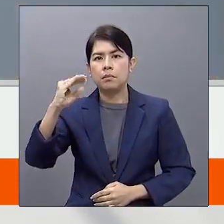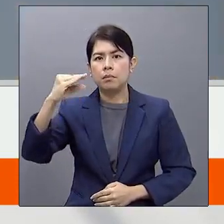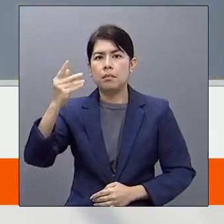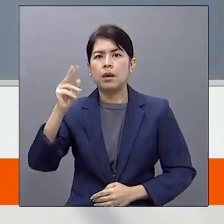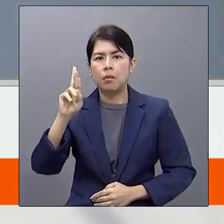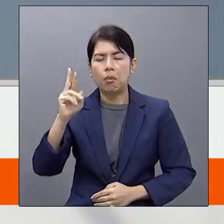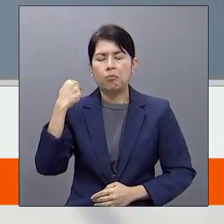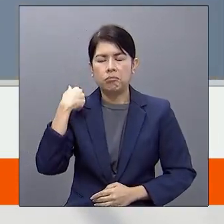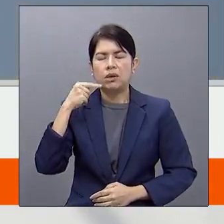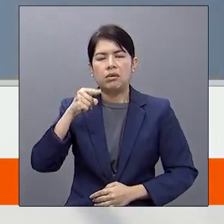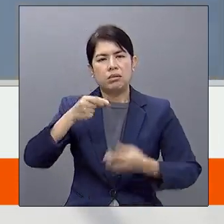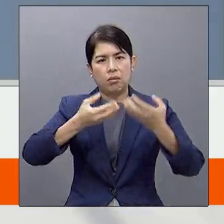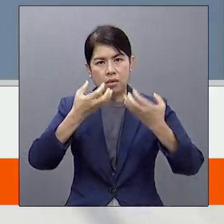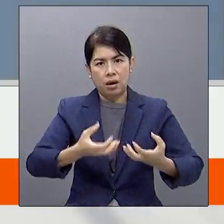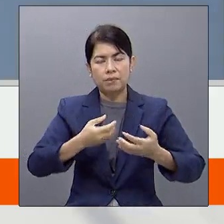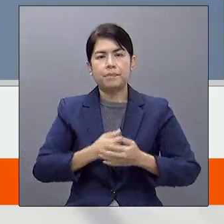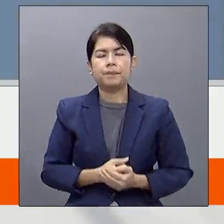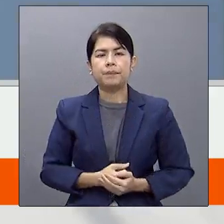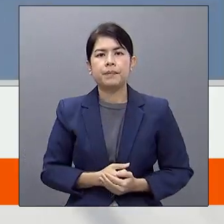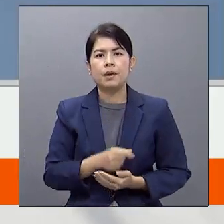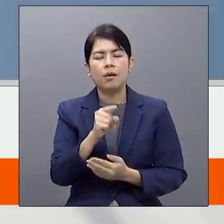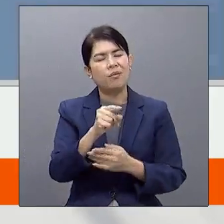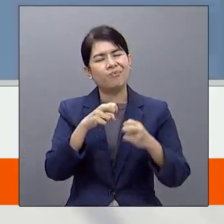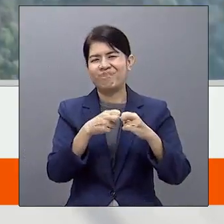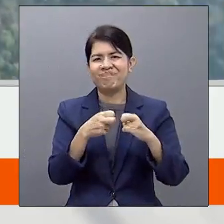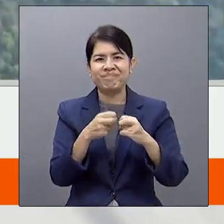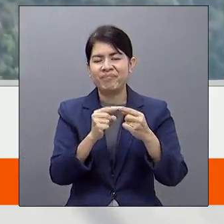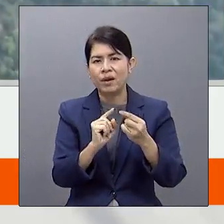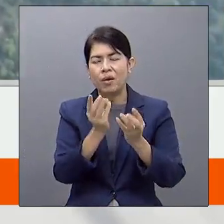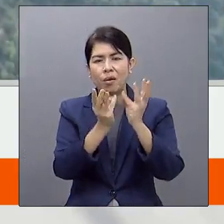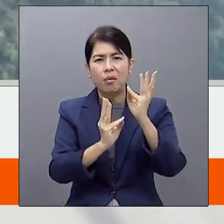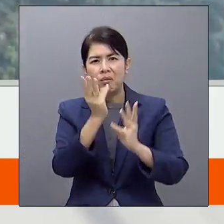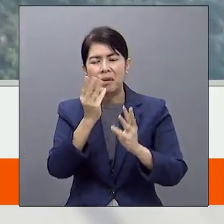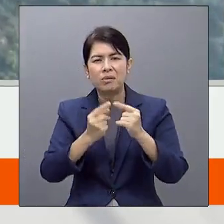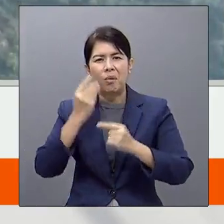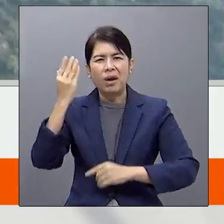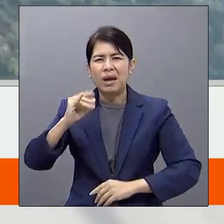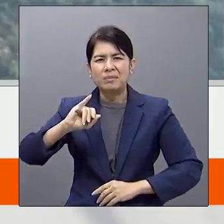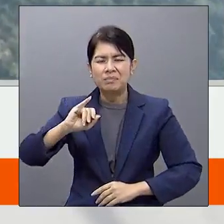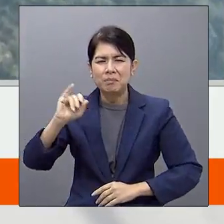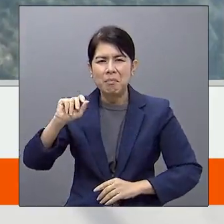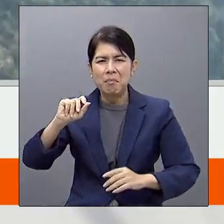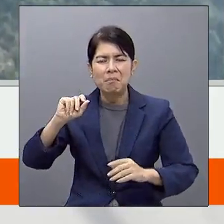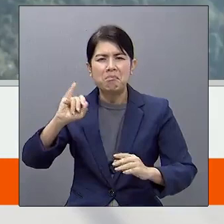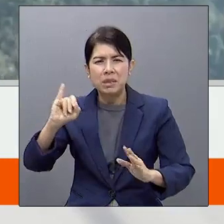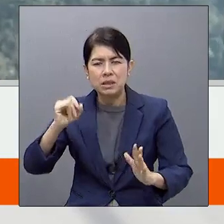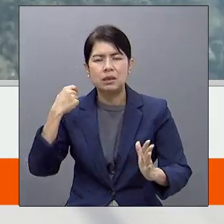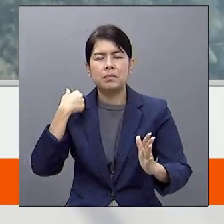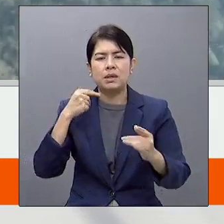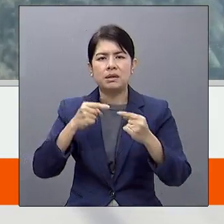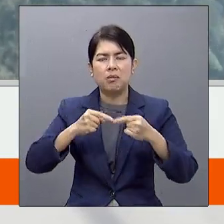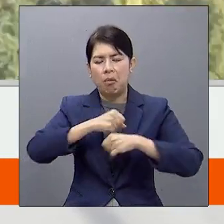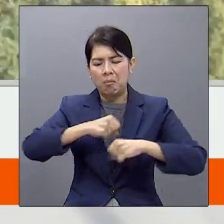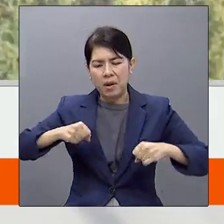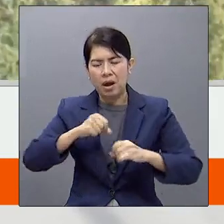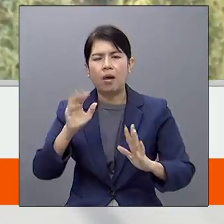ถือว่าเป็นที่อากาศไม่ดีแล้วก็ไม่ควรออกจากบ้านไม่ควรออกกำลังกายใดๆทั้งสิ้นนะครับไอ้นี่คือโดยเฉลี่